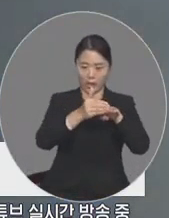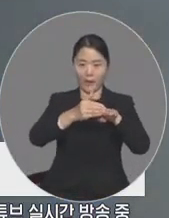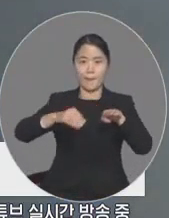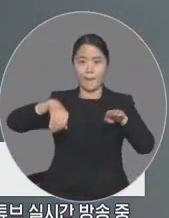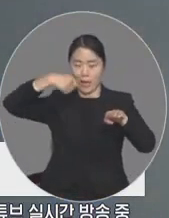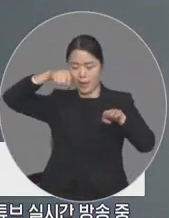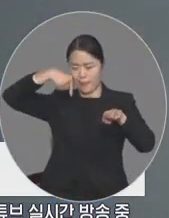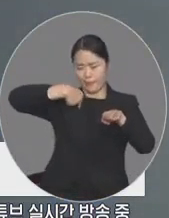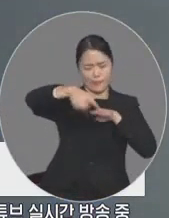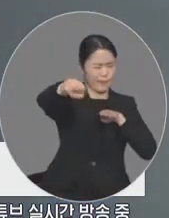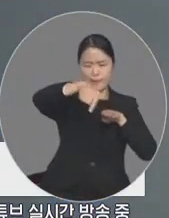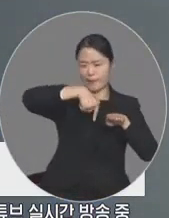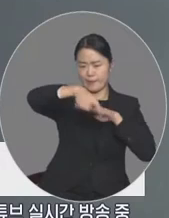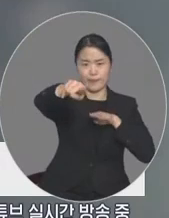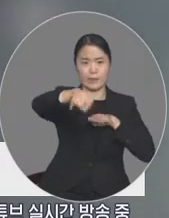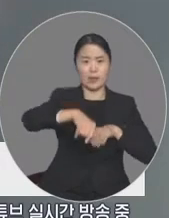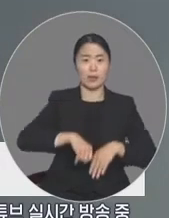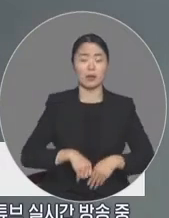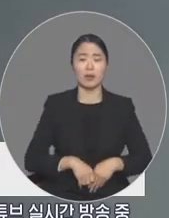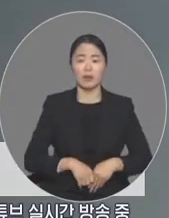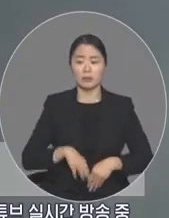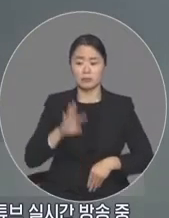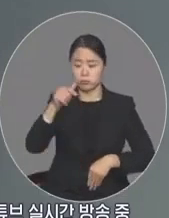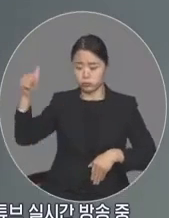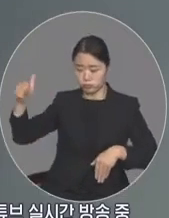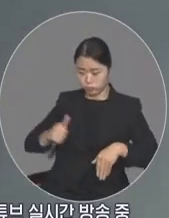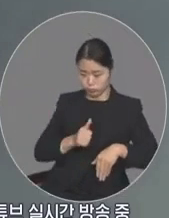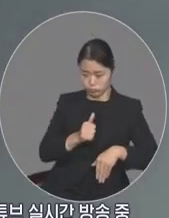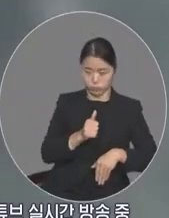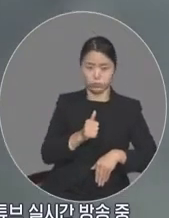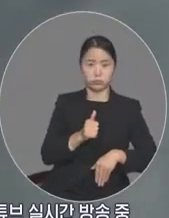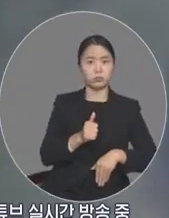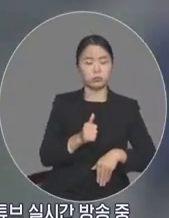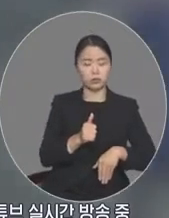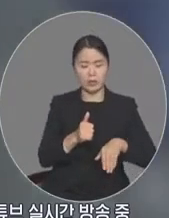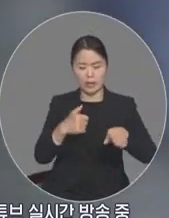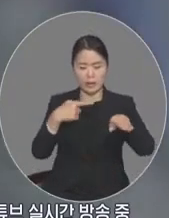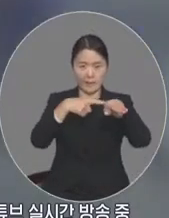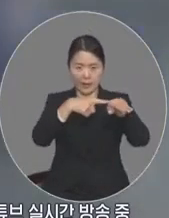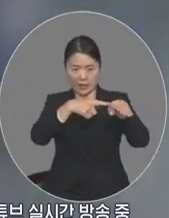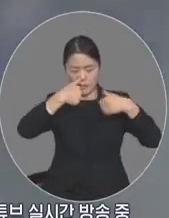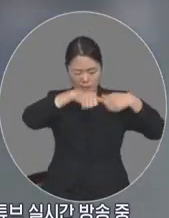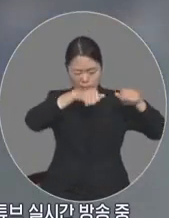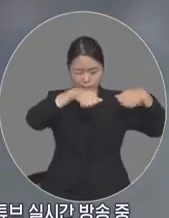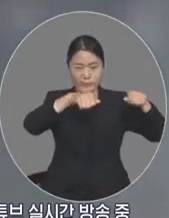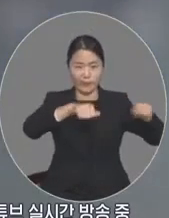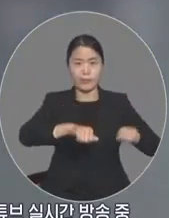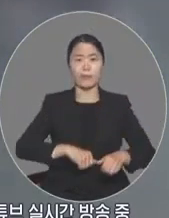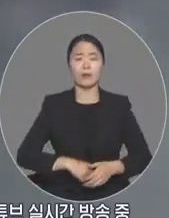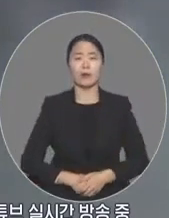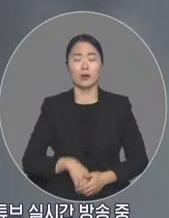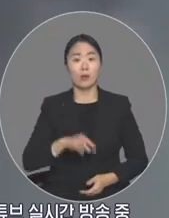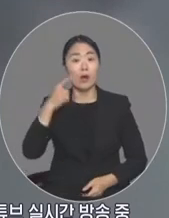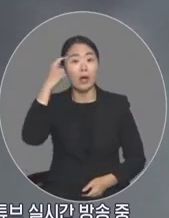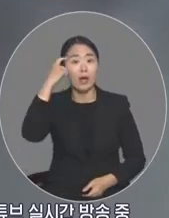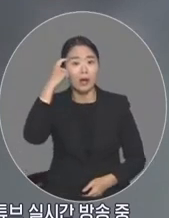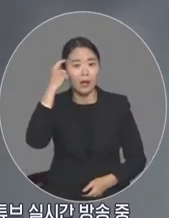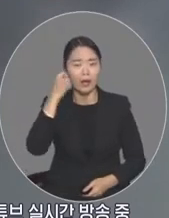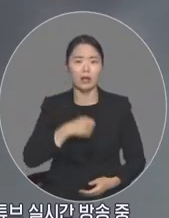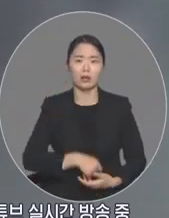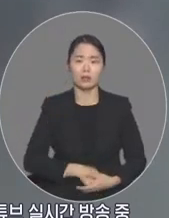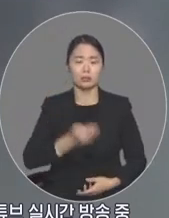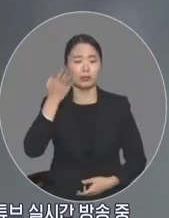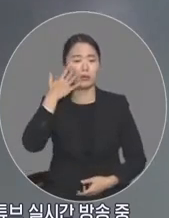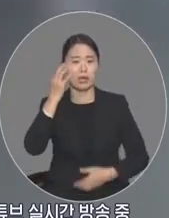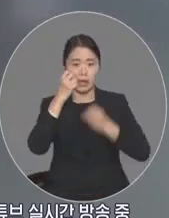힘껏 어니다 잠시뒤 나타난 남성들도을 마구 때려 부은 지역